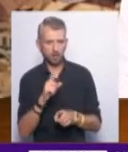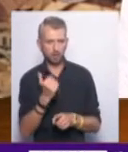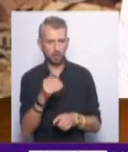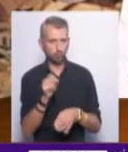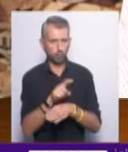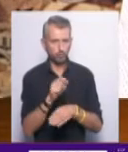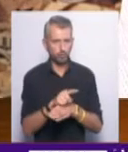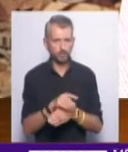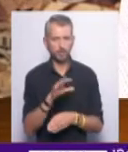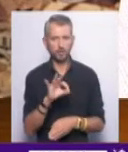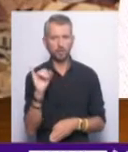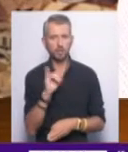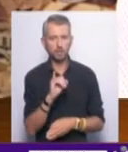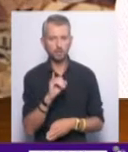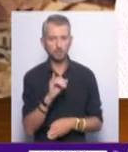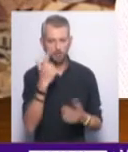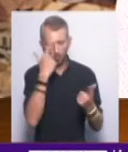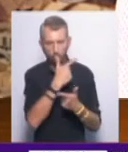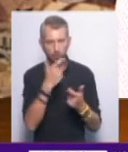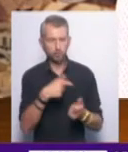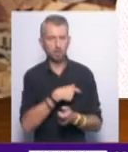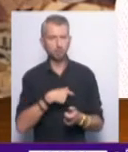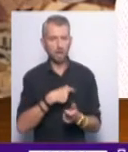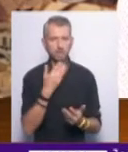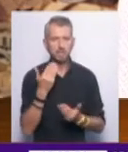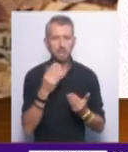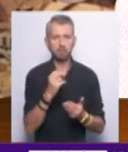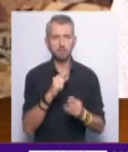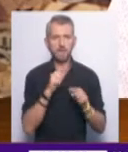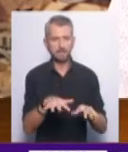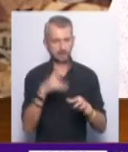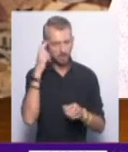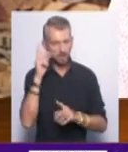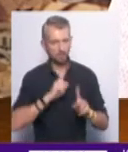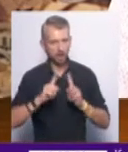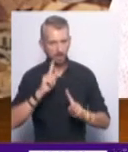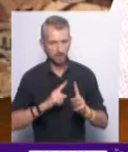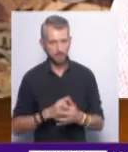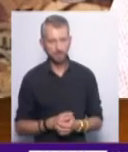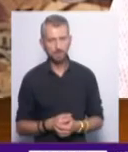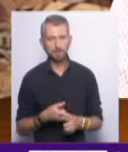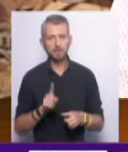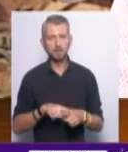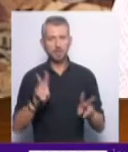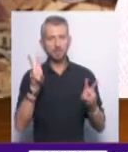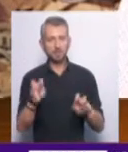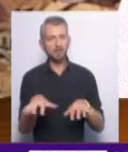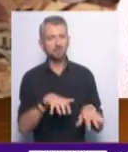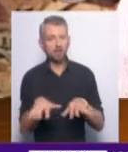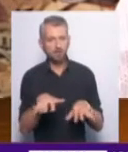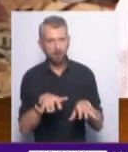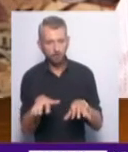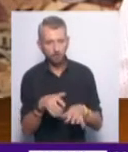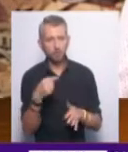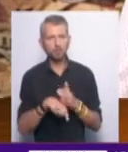дорученням, то і оголошу депутатський запит на сесії Київради. Це називається шахрайство. Тому